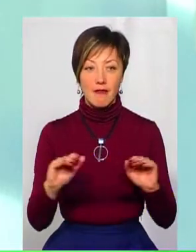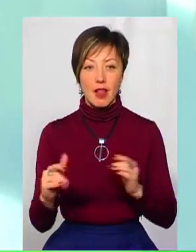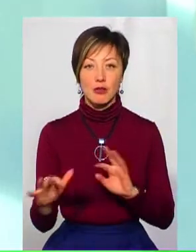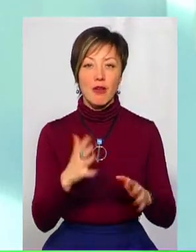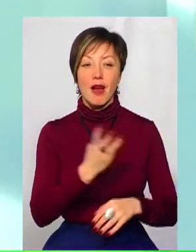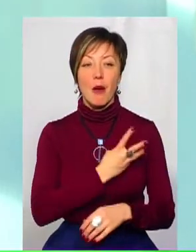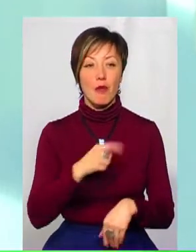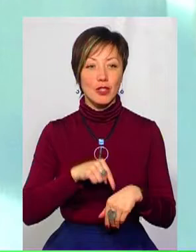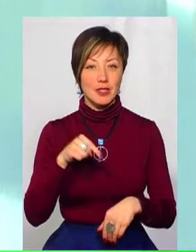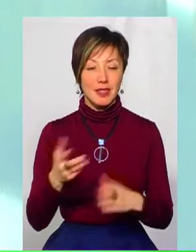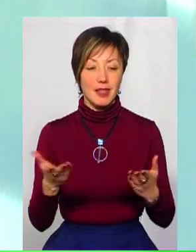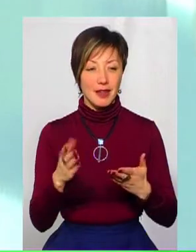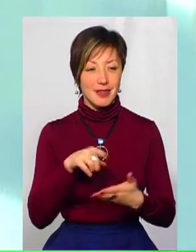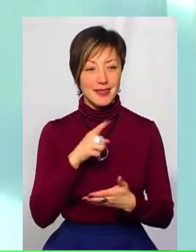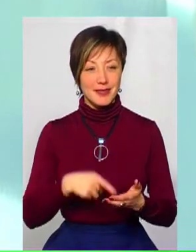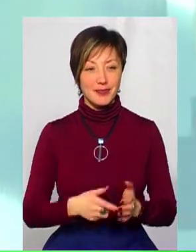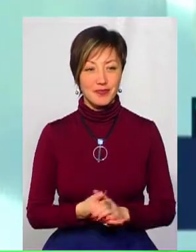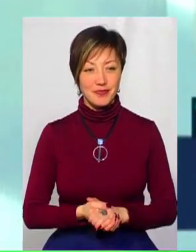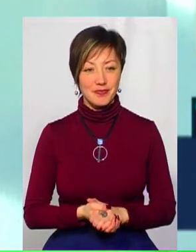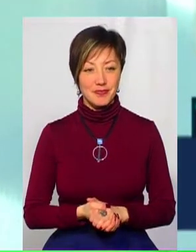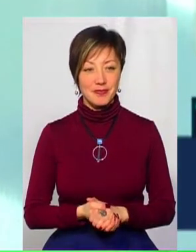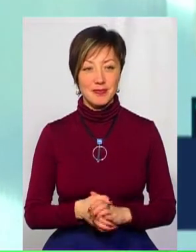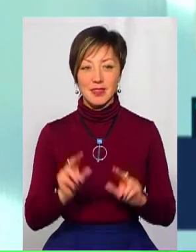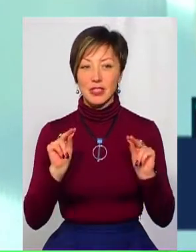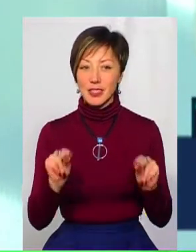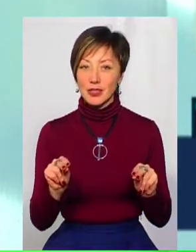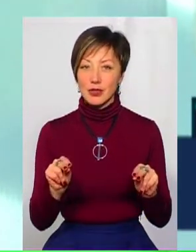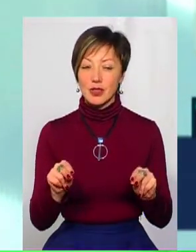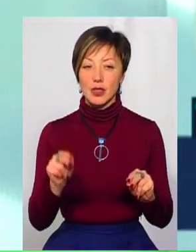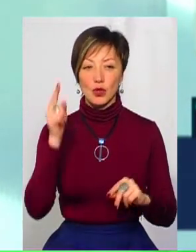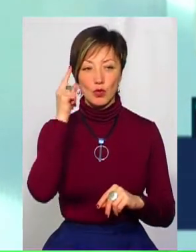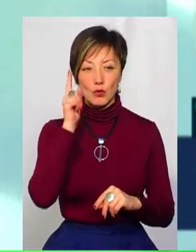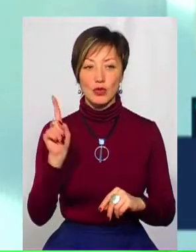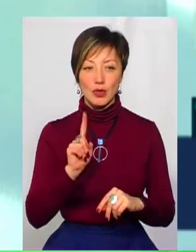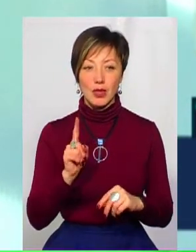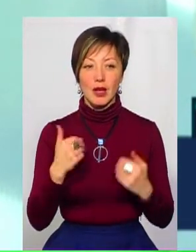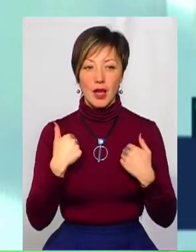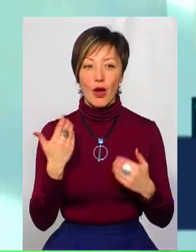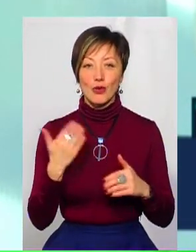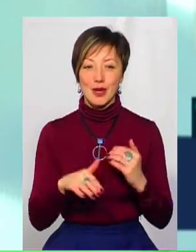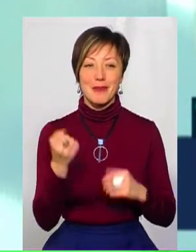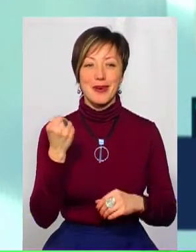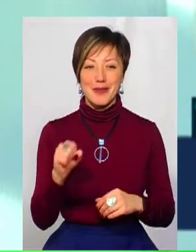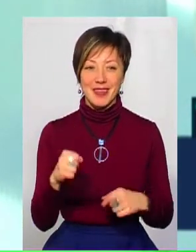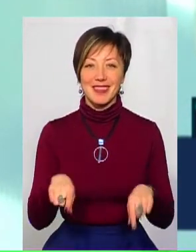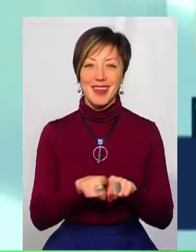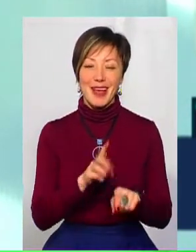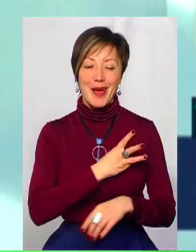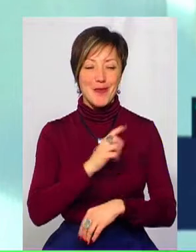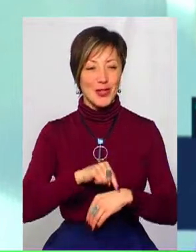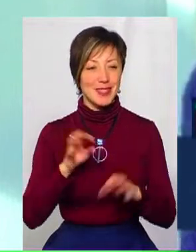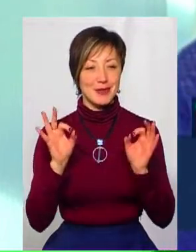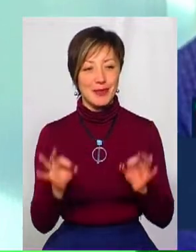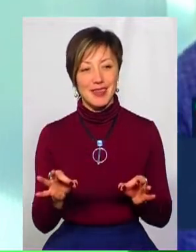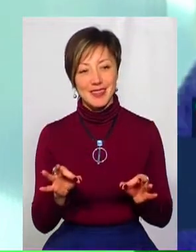ваші емоції, відчуття від цього? Чесно, я думаю, що я вже перемогла. Такі мої емоції,